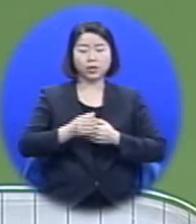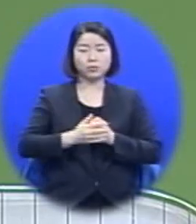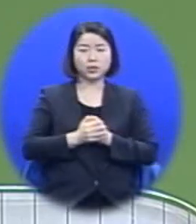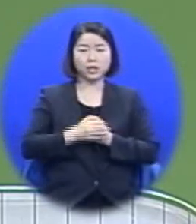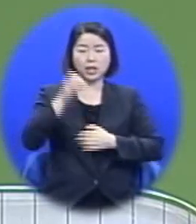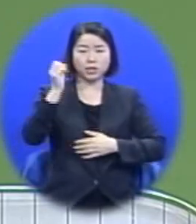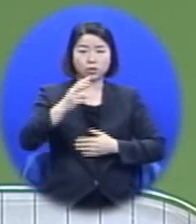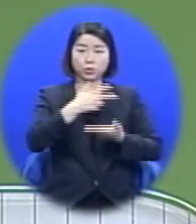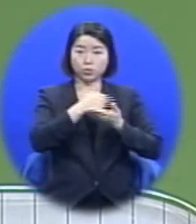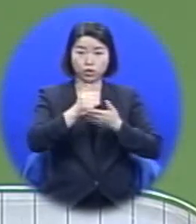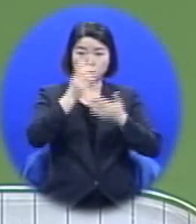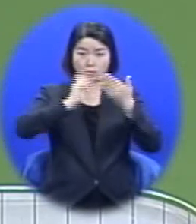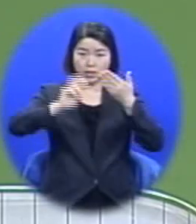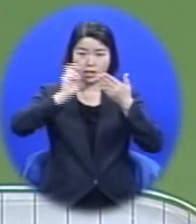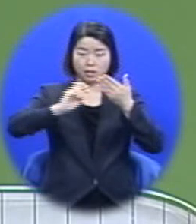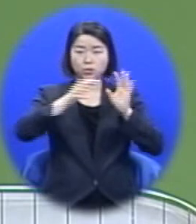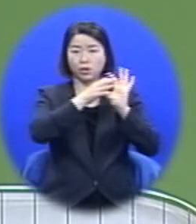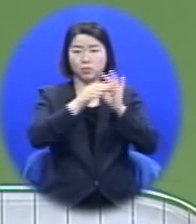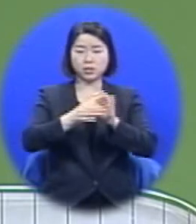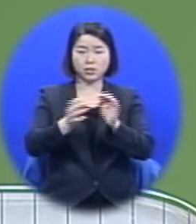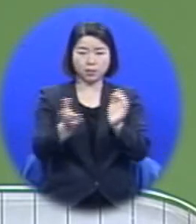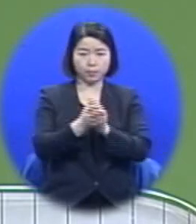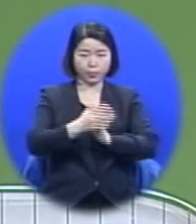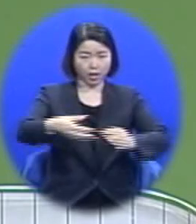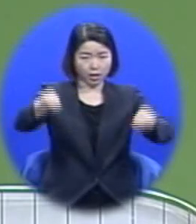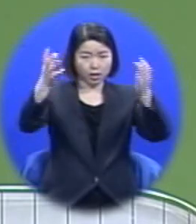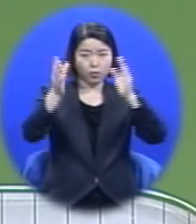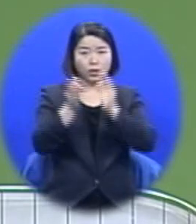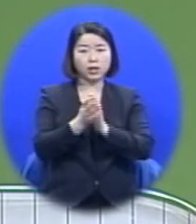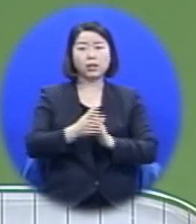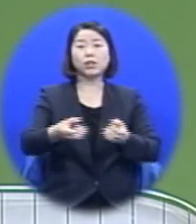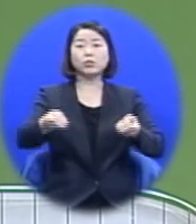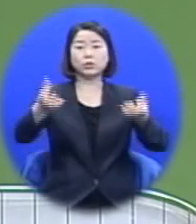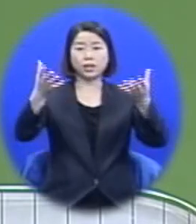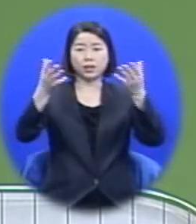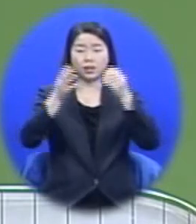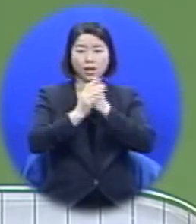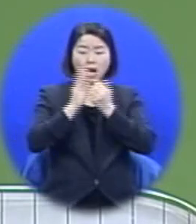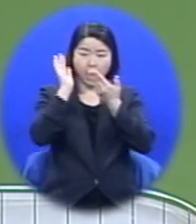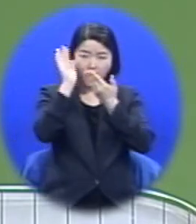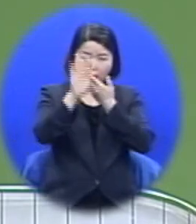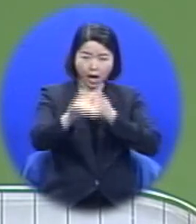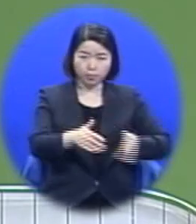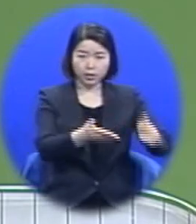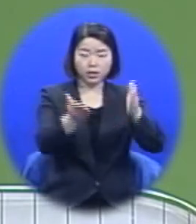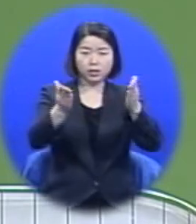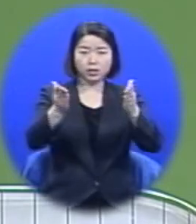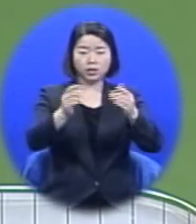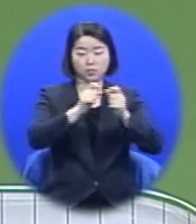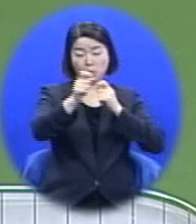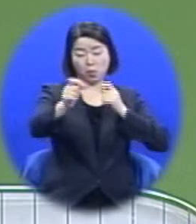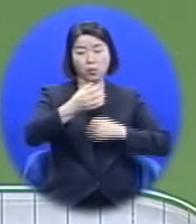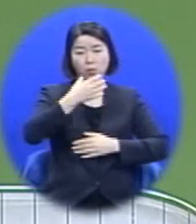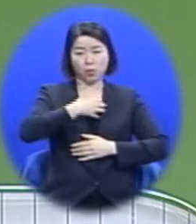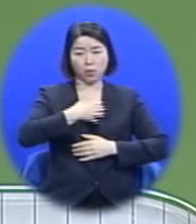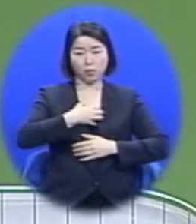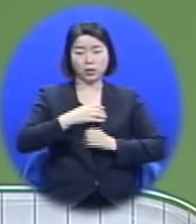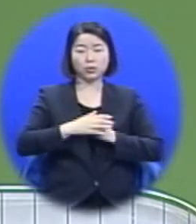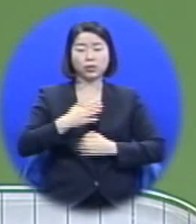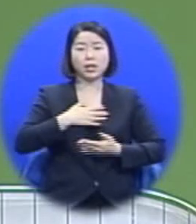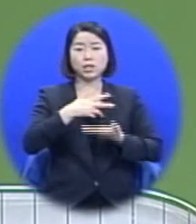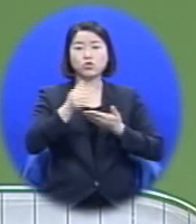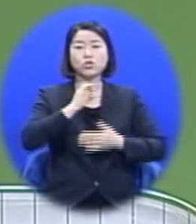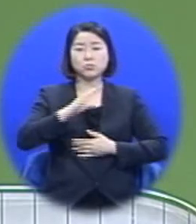주님을 찬송하면서 할렐루야 할렐루야 앞길이 멀고 험해도 나 주님만 따라가리